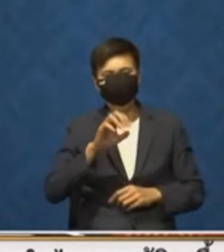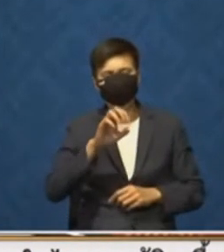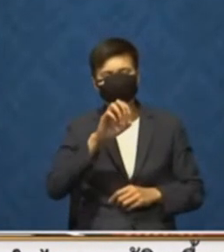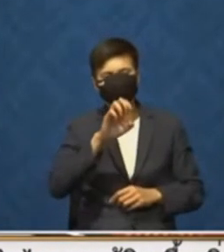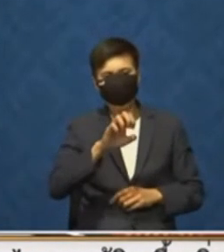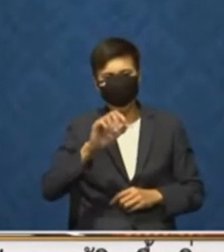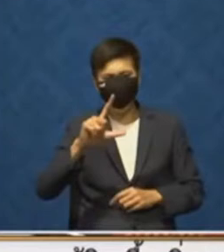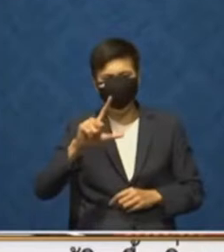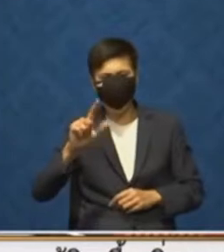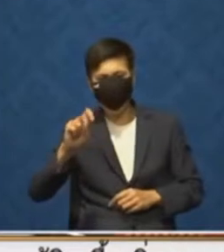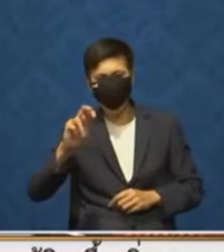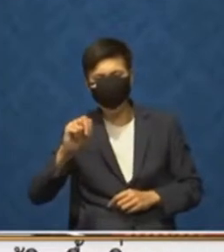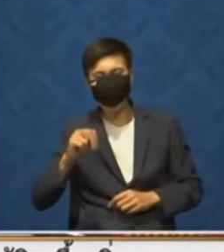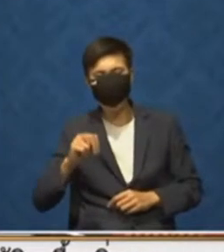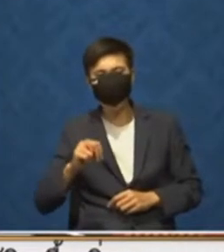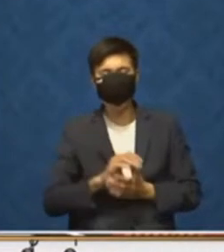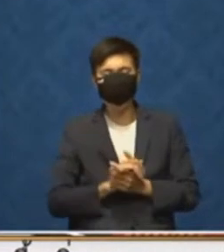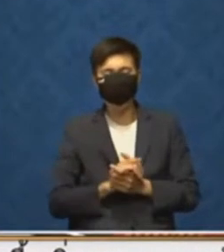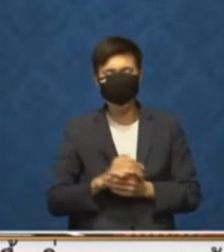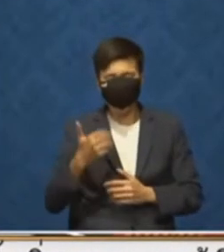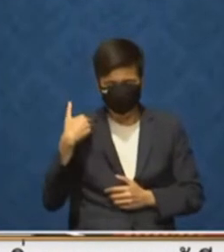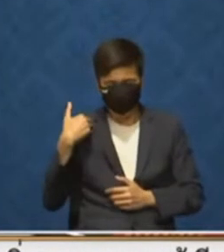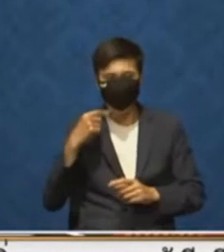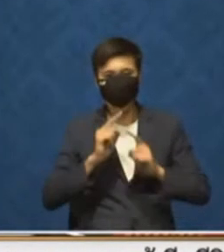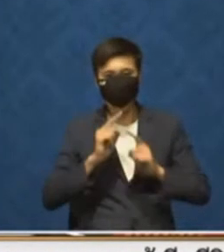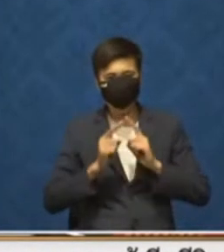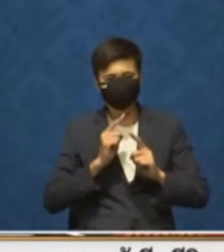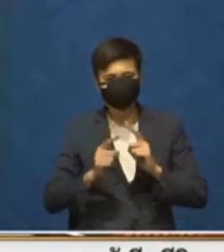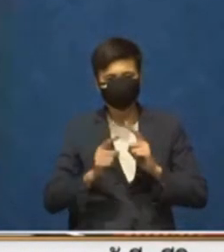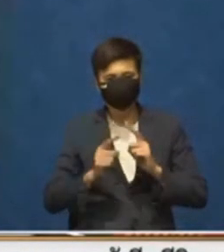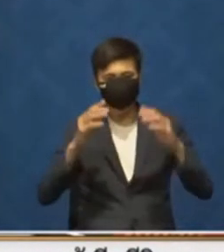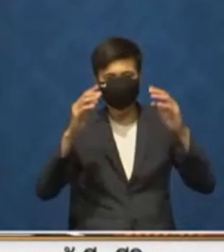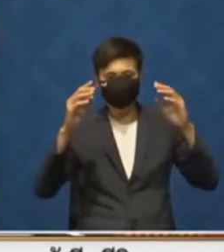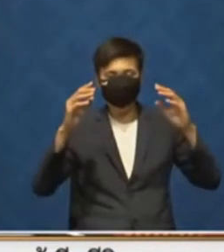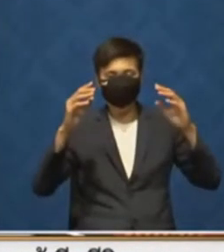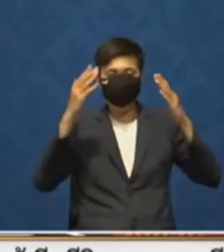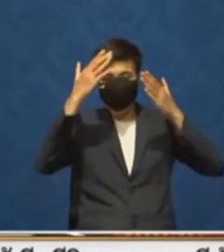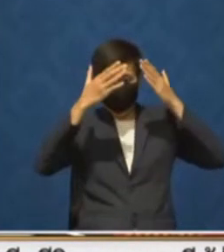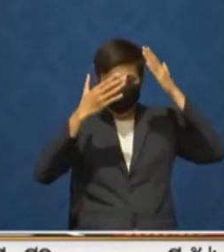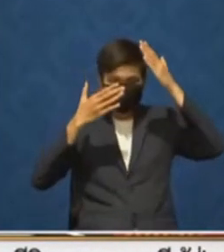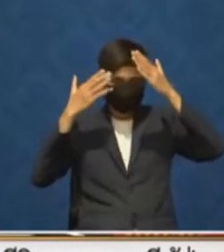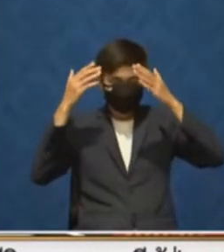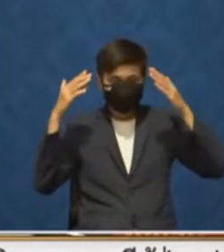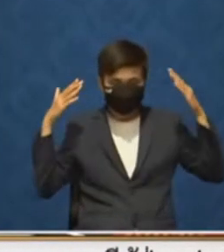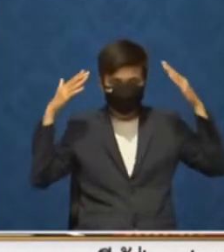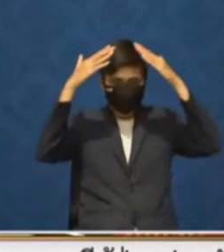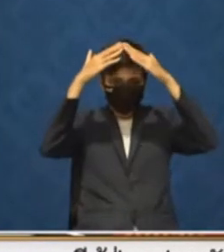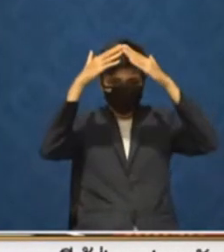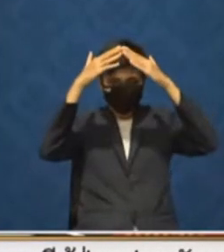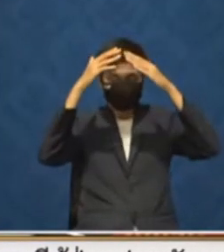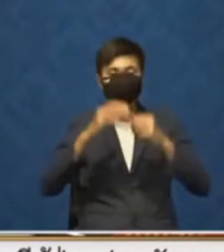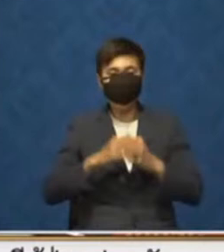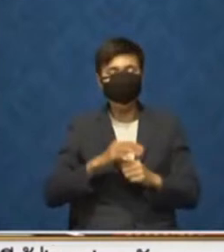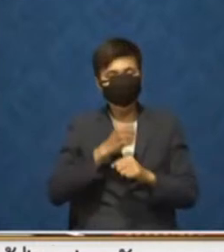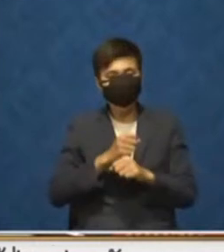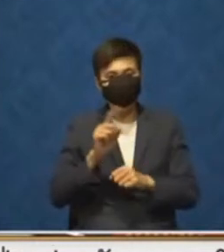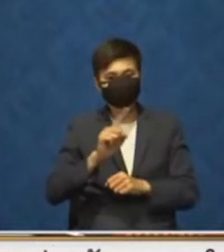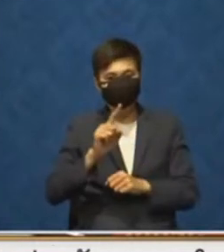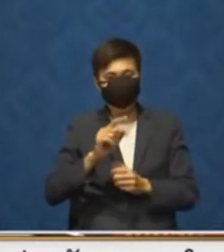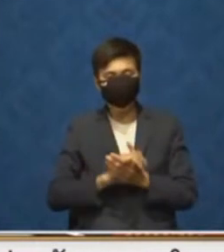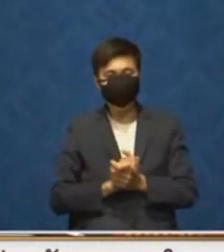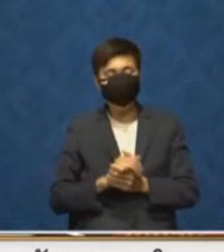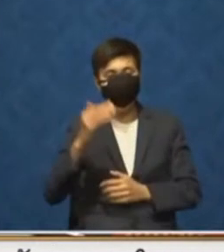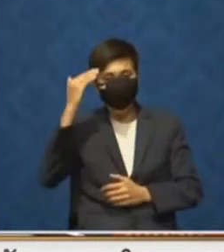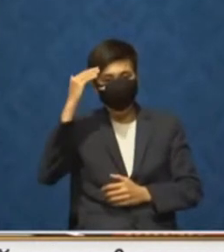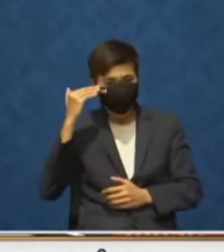ประเทศไทยมี ftaกับจีนมี ftaกับอินโดนีเซียเพื่อฉันมันมีสาเหตุอะไรที่จะให้เขามาลงทุนกับเราครับค่าอย่างเกาหลี